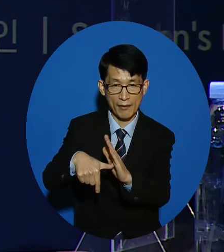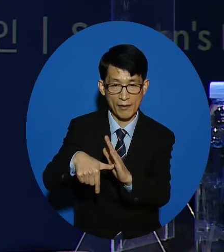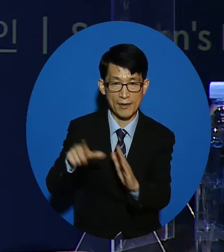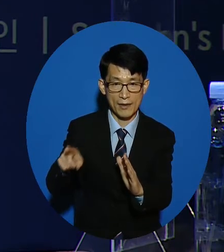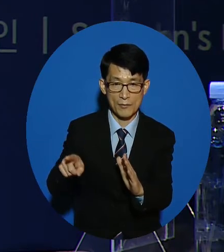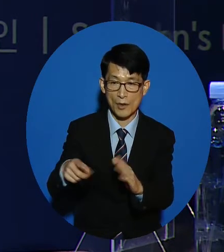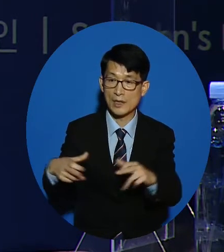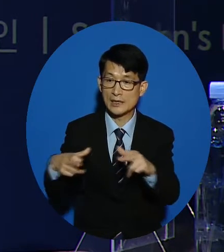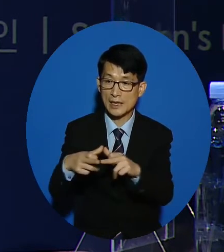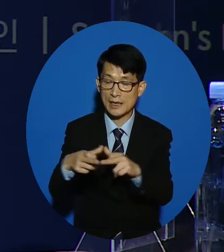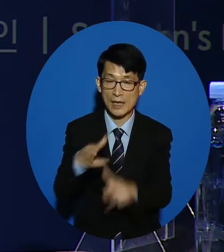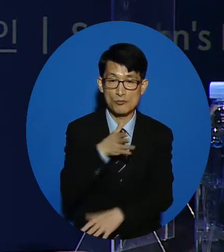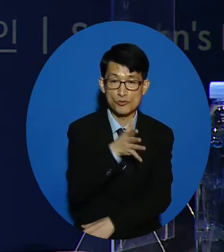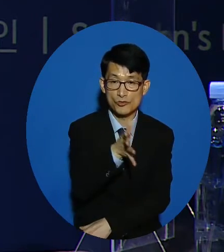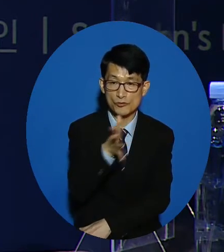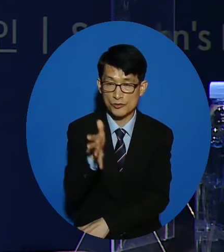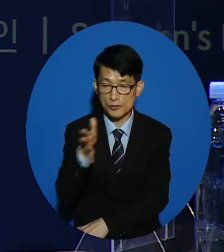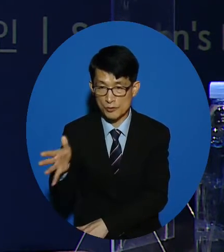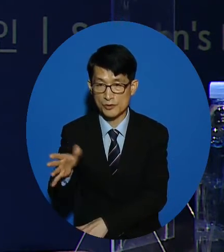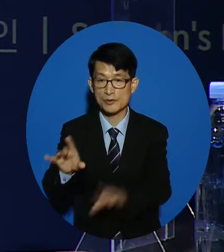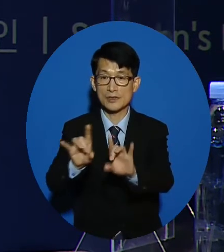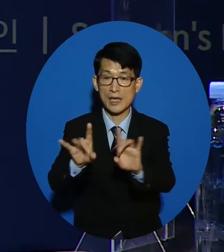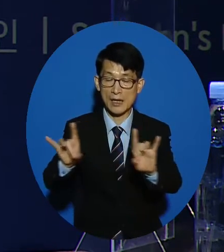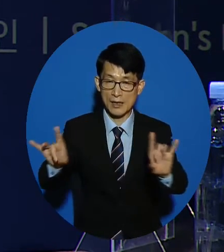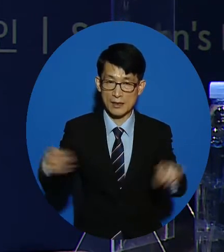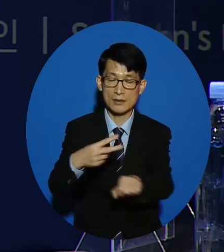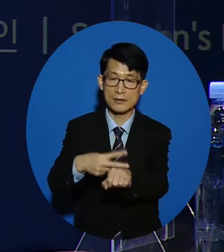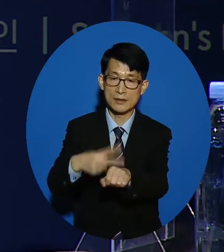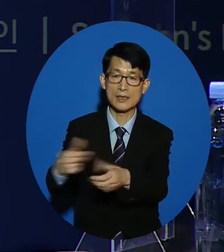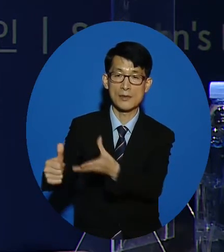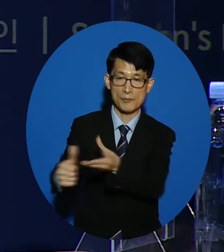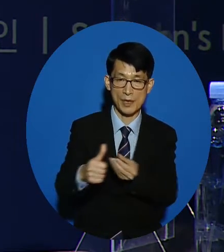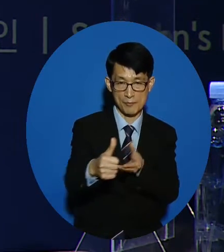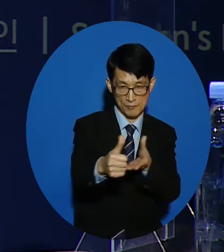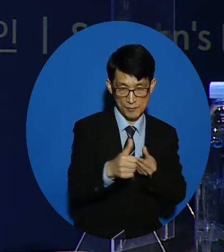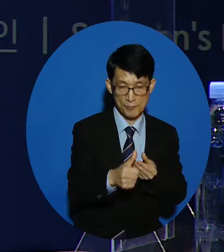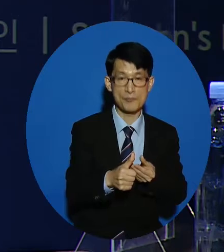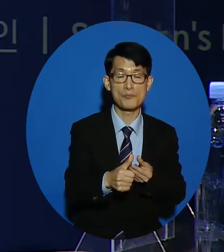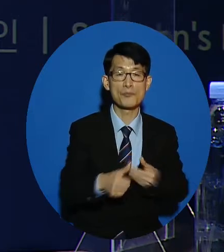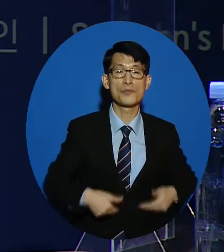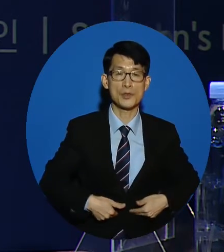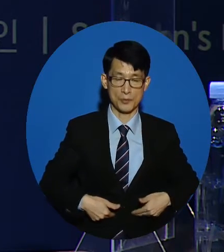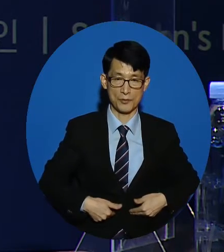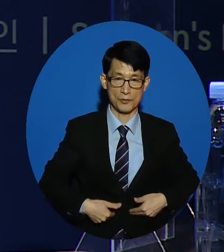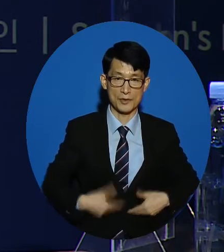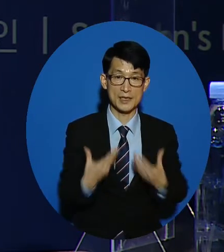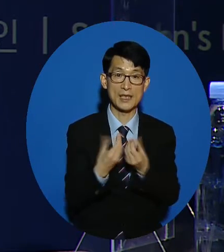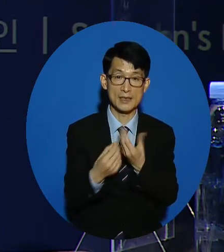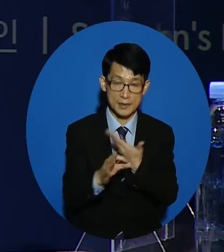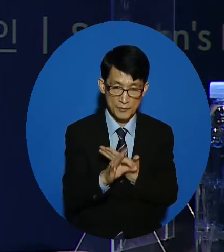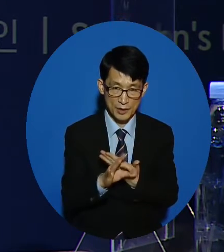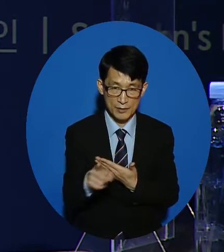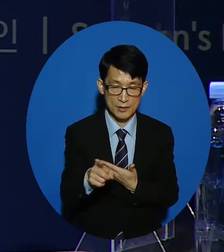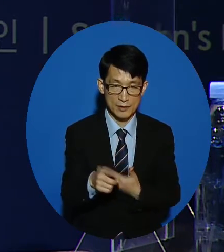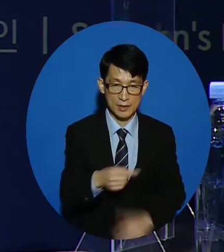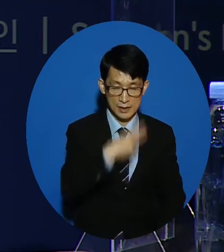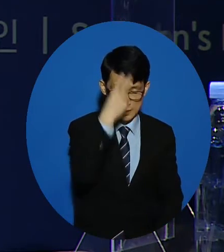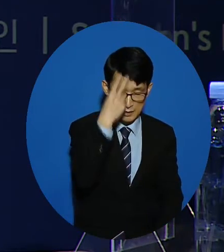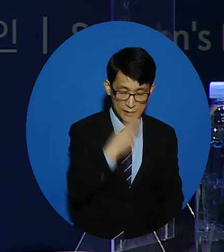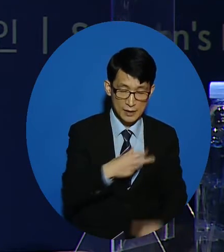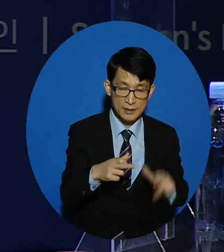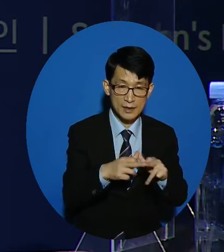해라. 그래서 시각장애인은 시각장애인 당사자가, 또 청각장애인은 청각장애인